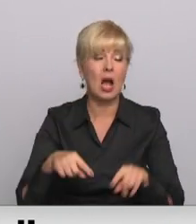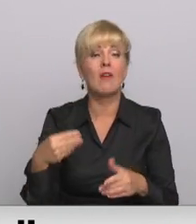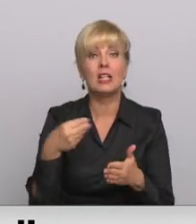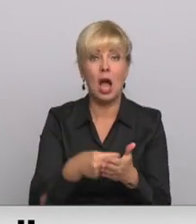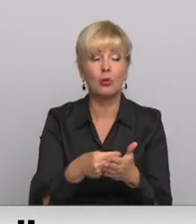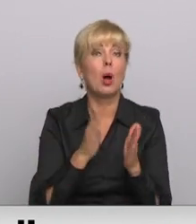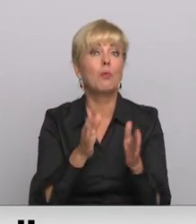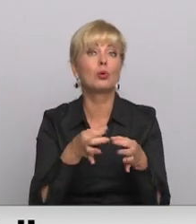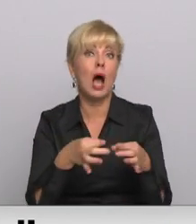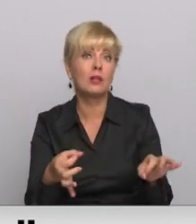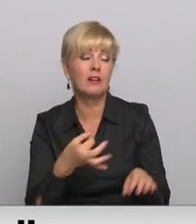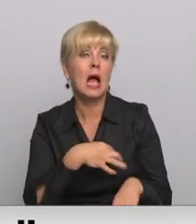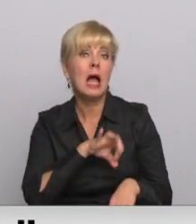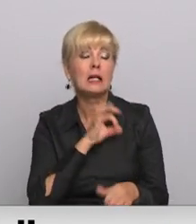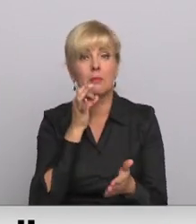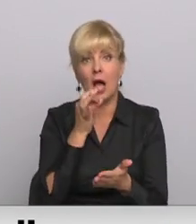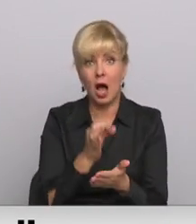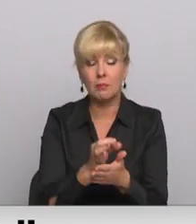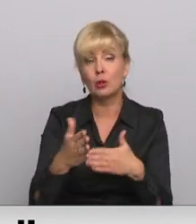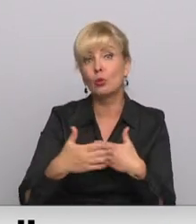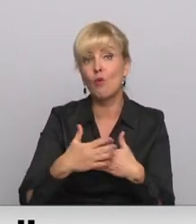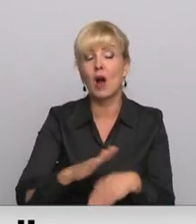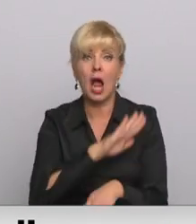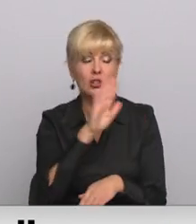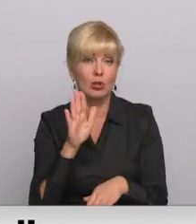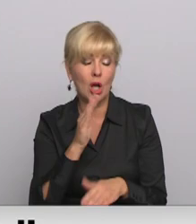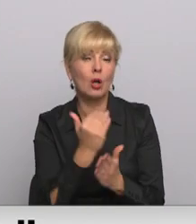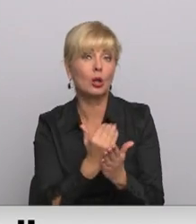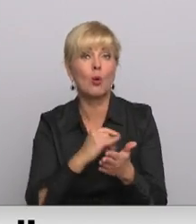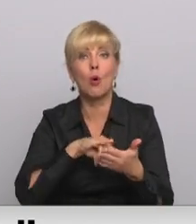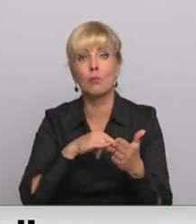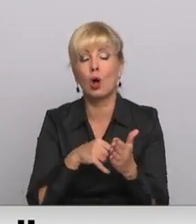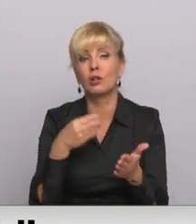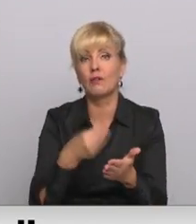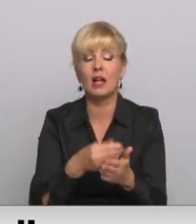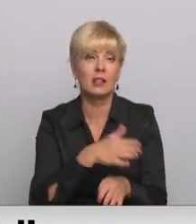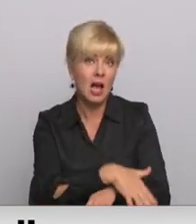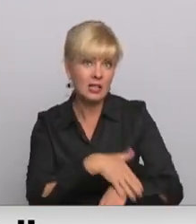tiktu atbrīvot no krimināla atbildības. Tuvākajās dienās likumprojektu vērtēs Saeimas juridiskā komisija.